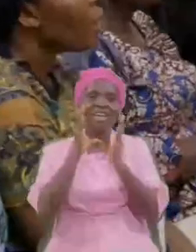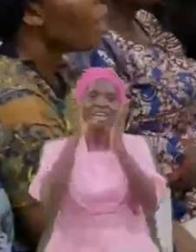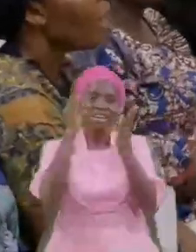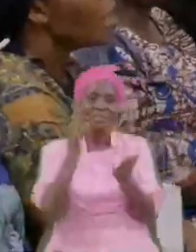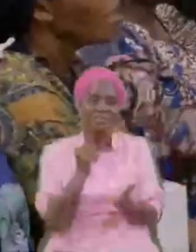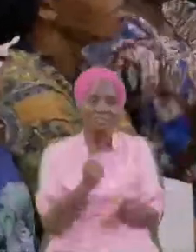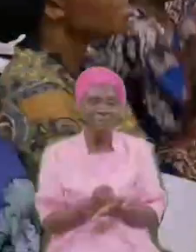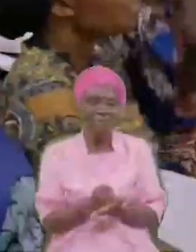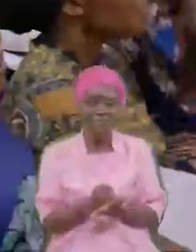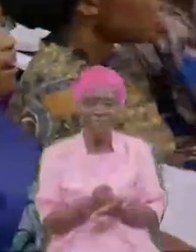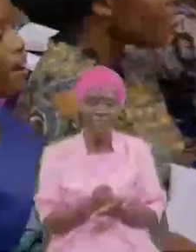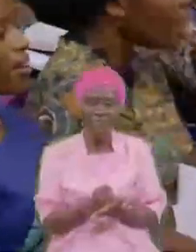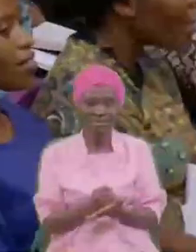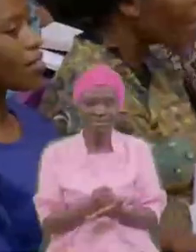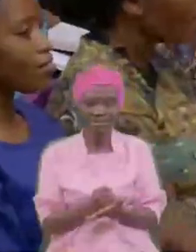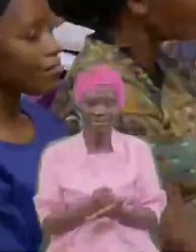Amen.